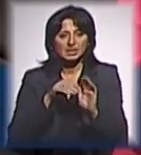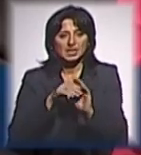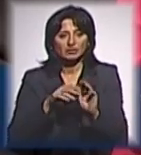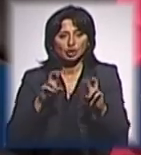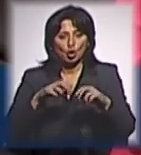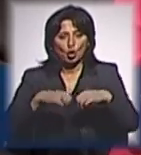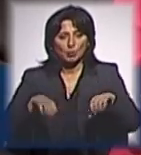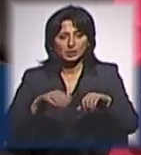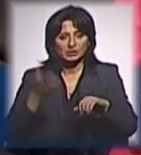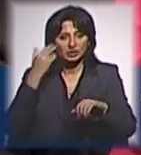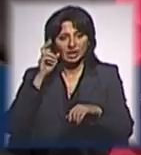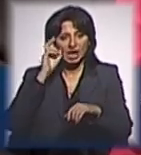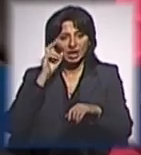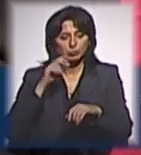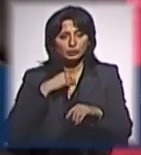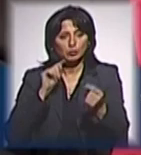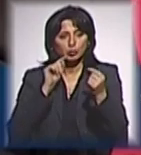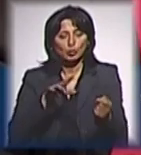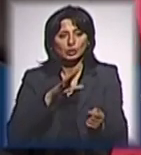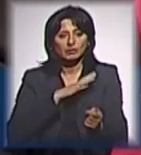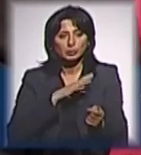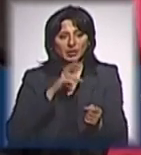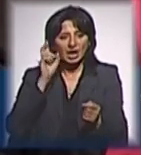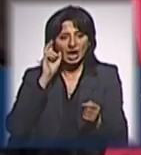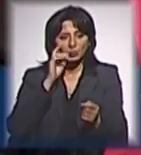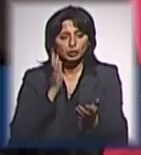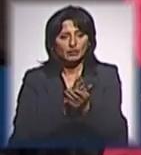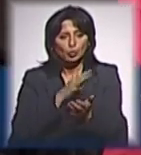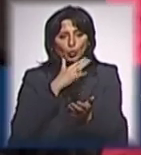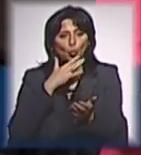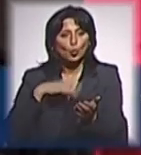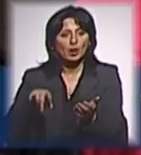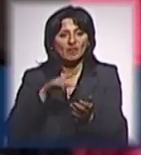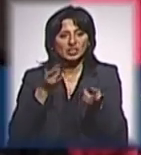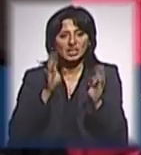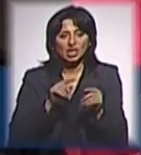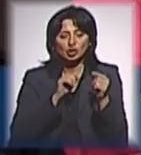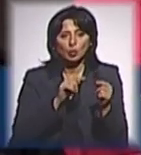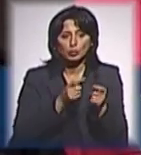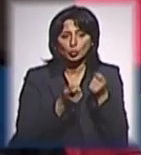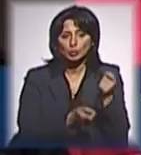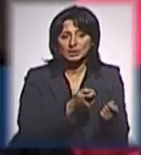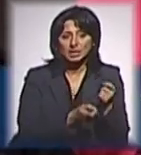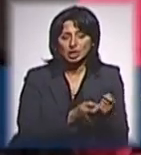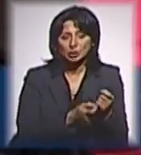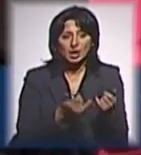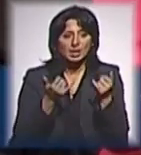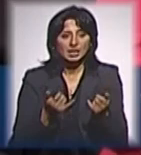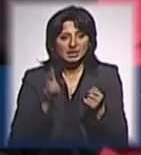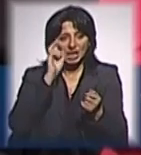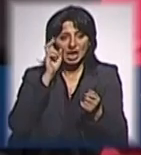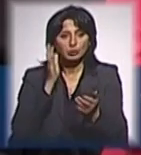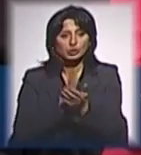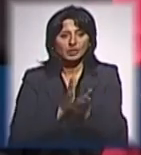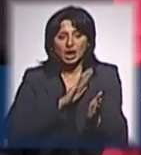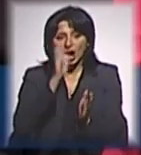საარჩევნო კომისიებში ჩვენ წინა ხელისუფლებაში ვაპროტესტებდით, რომ ხელისუფლებას ყავდა უმრავლესობა, დანარჩენ ოპოზიციას უმცირესობა. დღეს